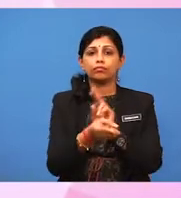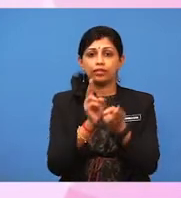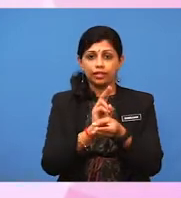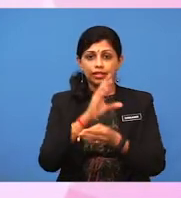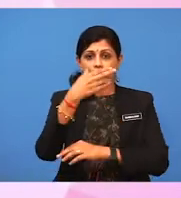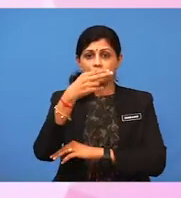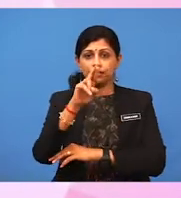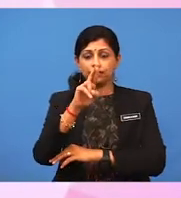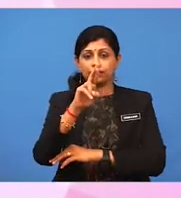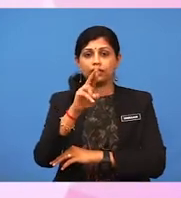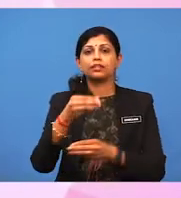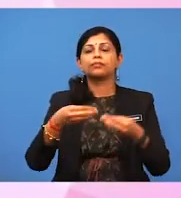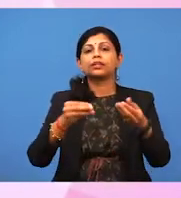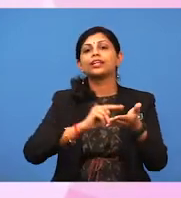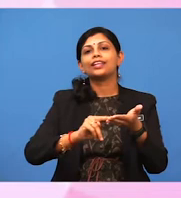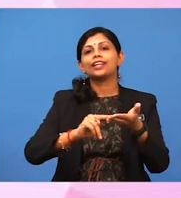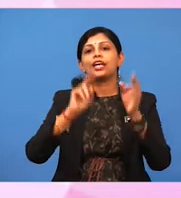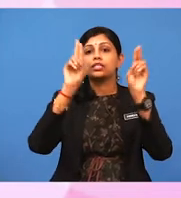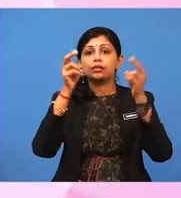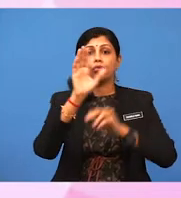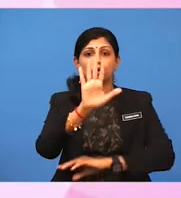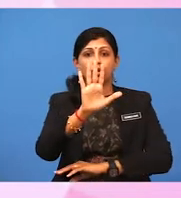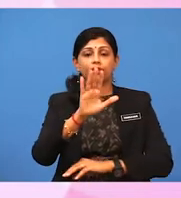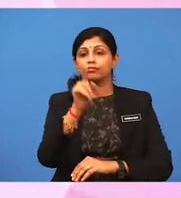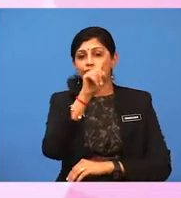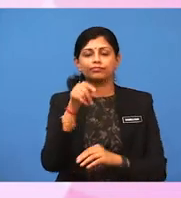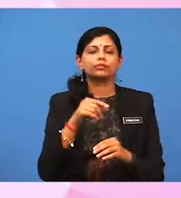Pemboleh ubah char tanda diberi nilai simbol dolar.